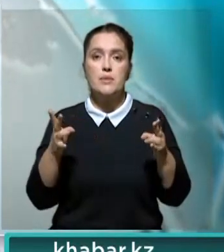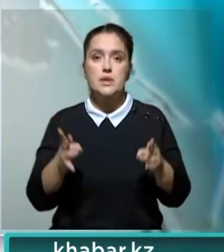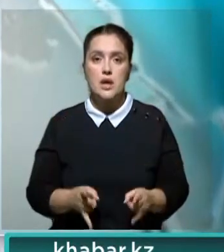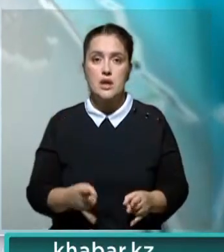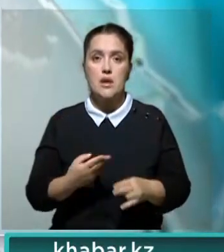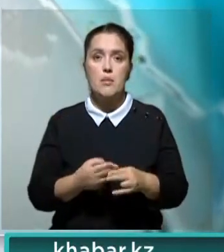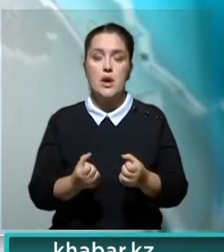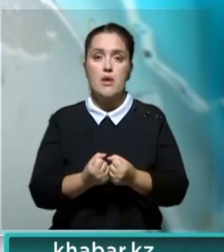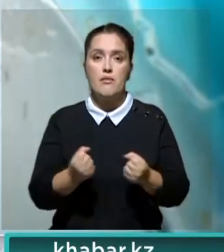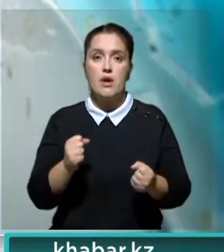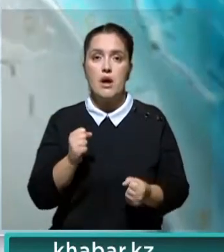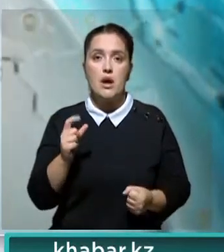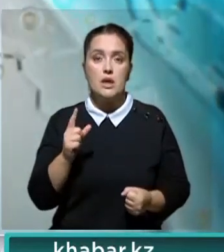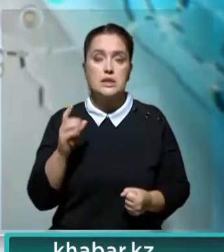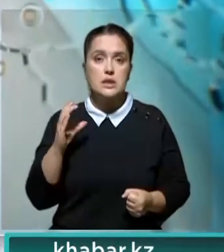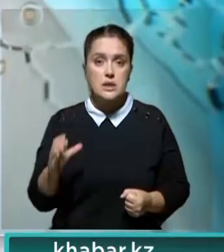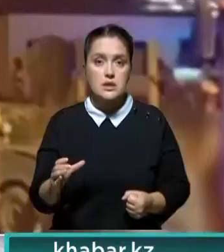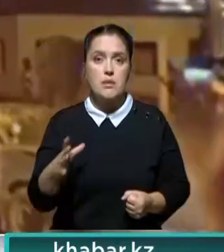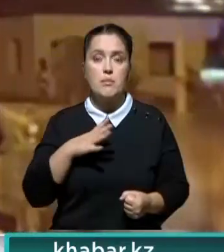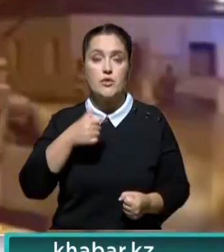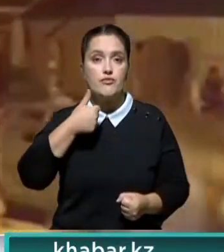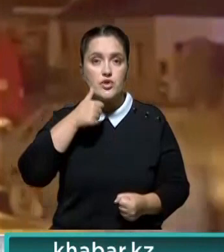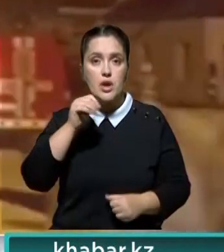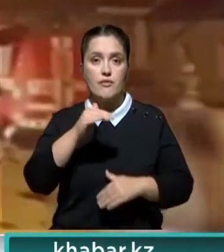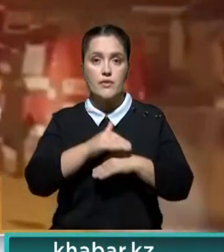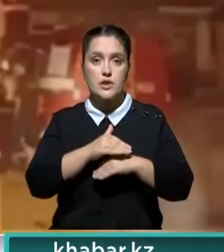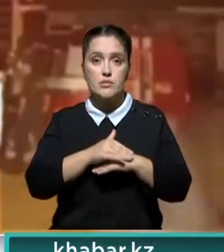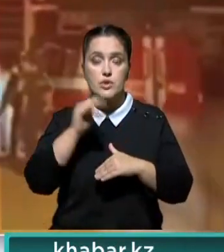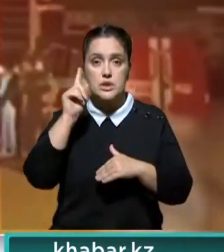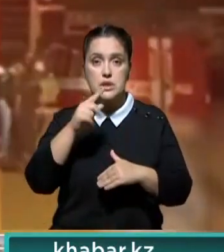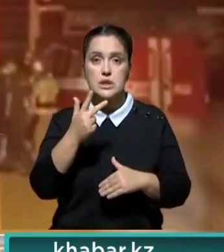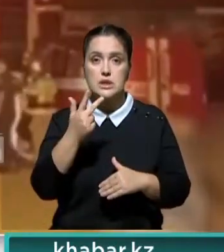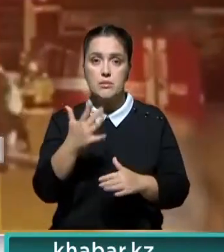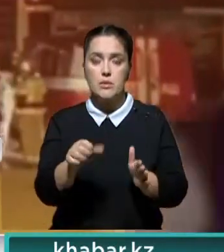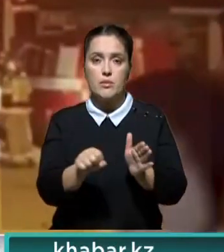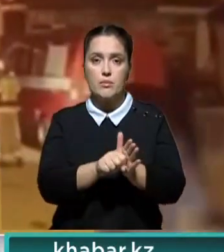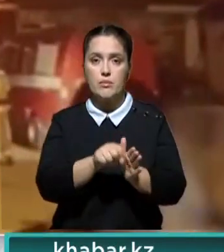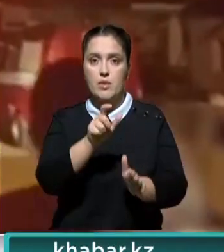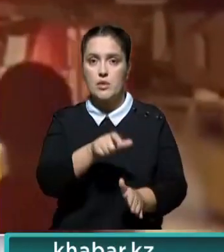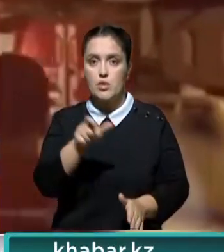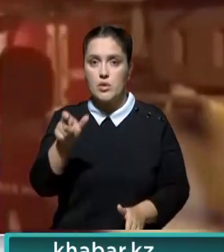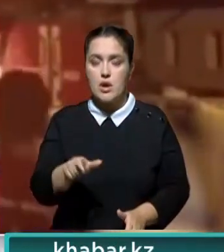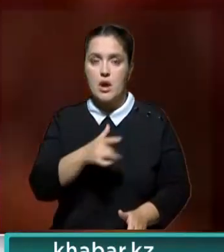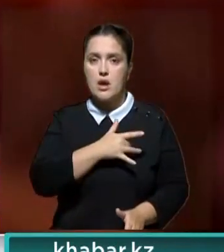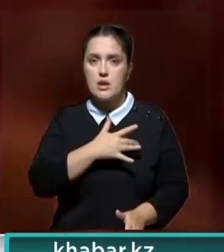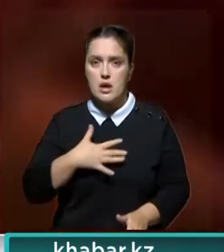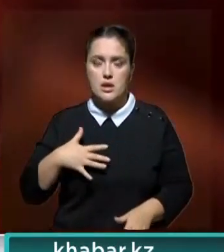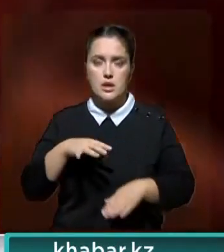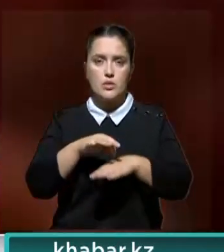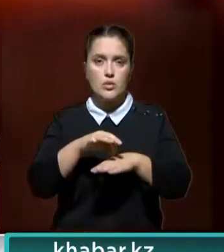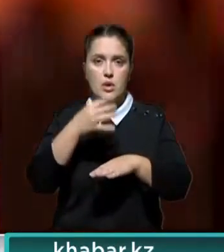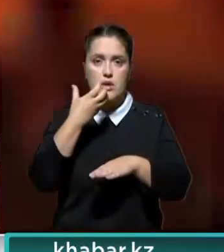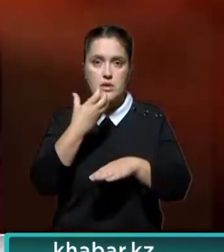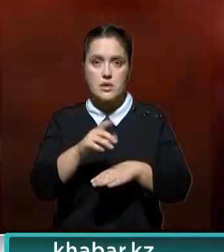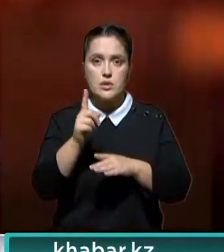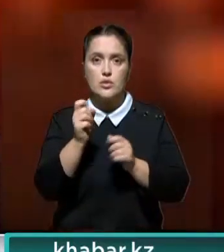всем пострадавшим. Напомню, взрыв на АЗС произошел вчера вечером. На данный час известно о 35 погибших. Ранения